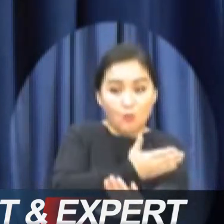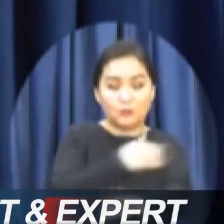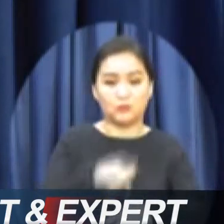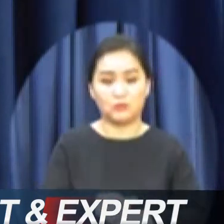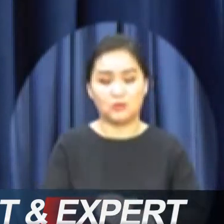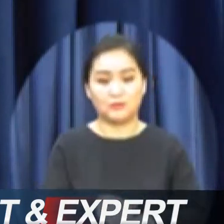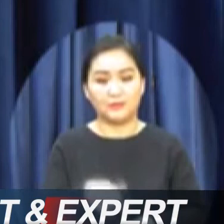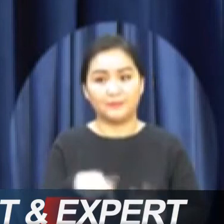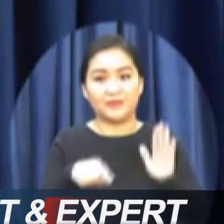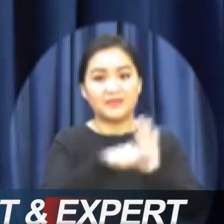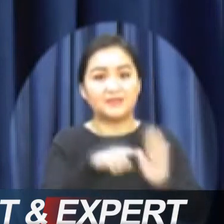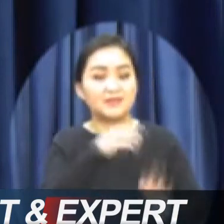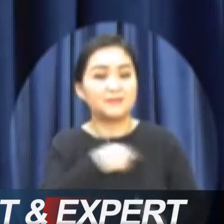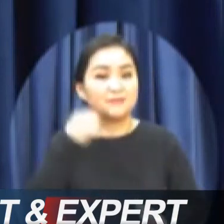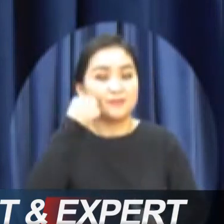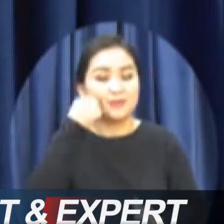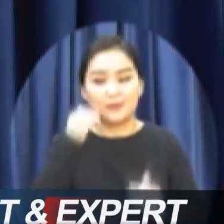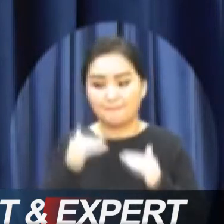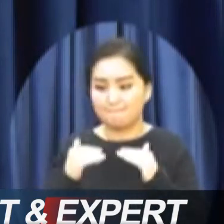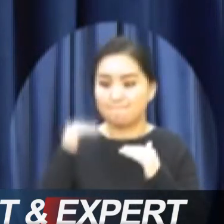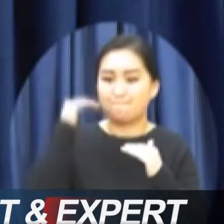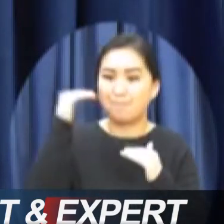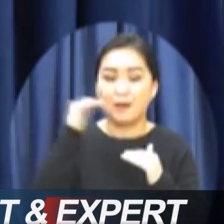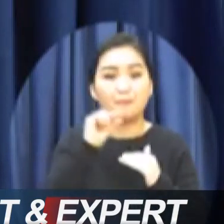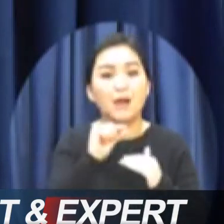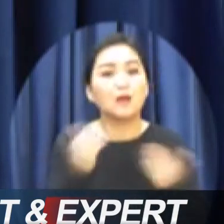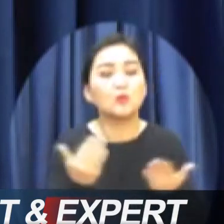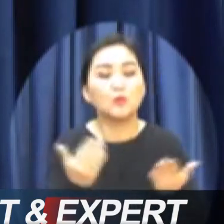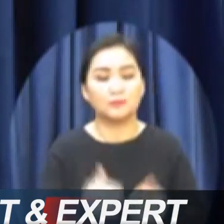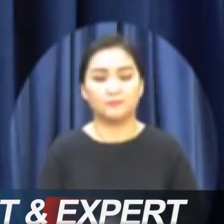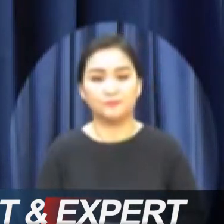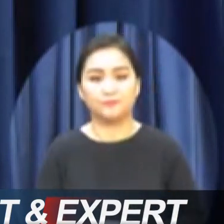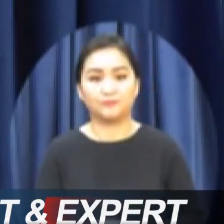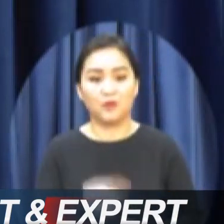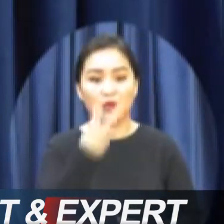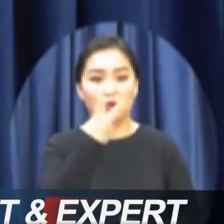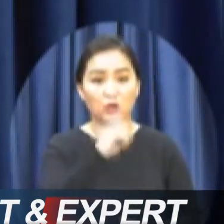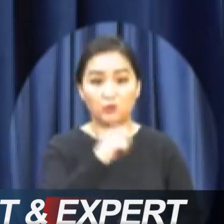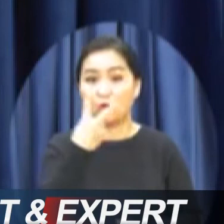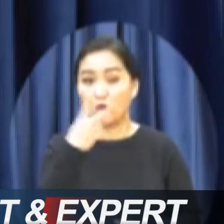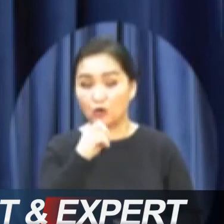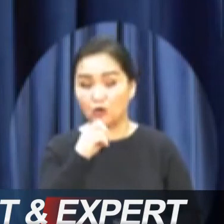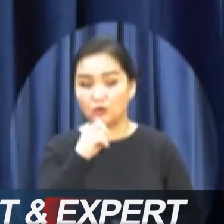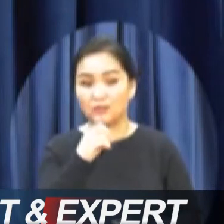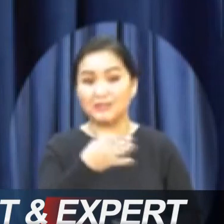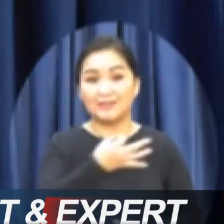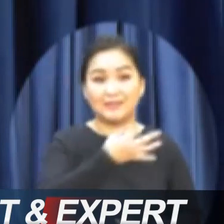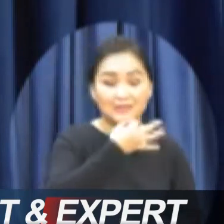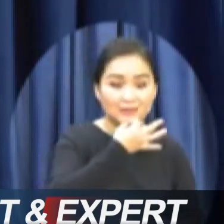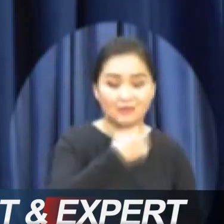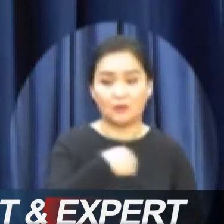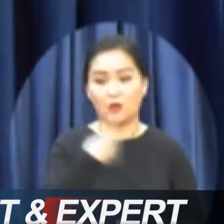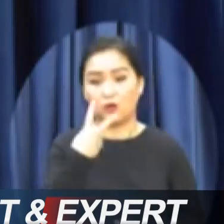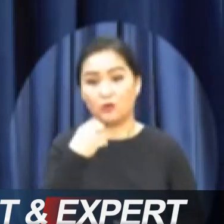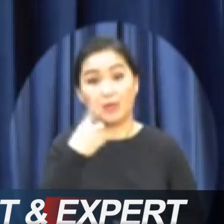эсрэг биеийн титрийн хэмжээ их өндөр биш багаар илэрч байгаа. Энийг юу гэж жаахаар 20 оны эрт үеийн эсвэл 19 оны сүүл үеийн халдвар